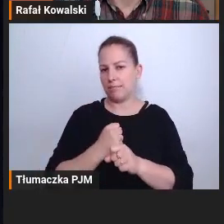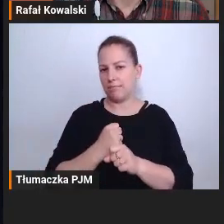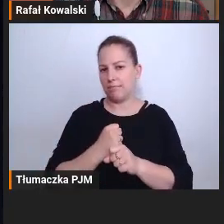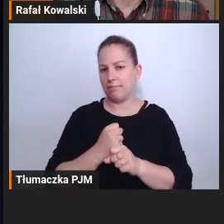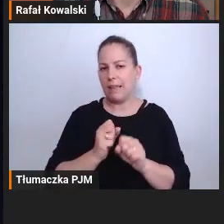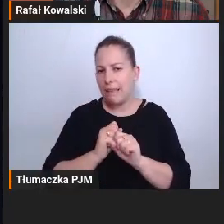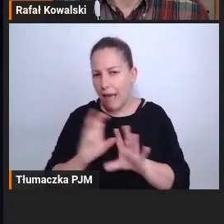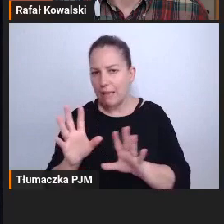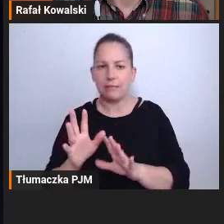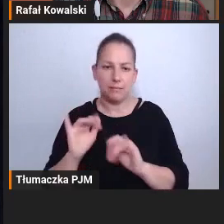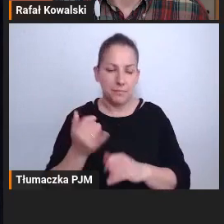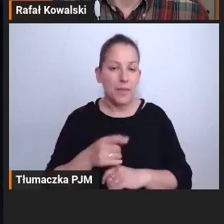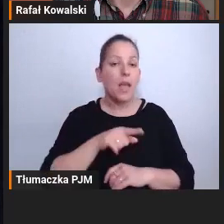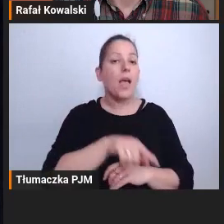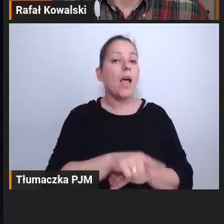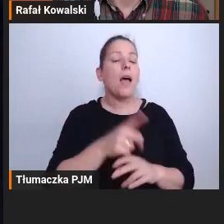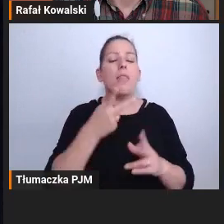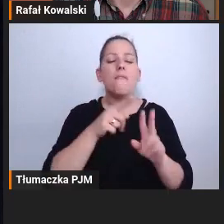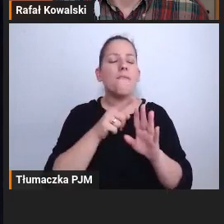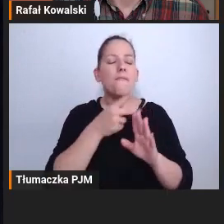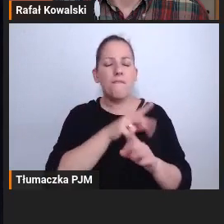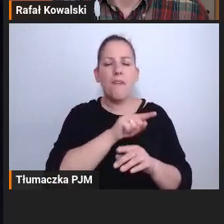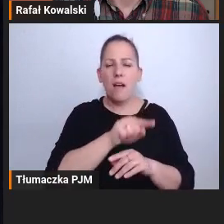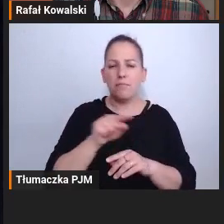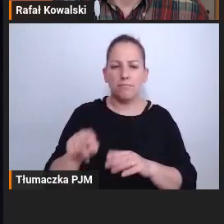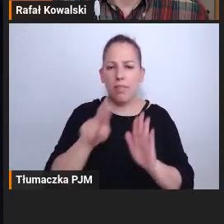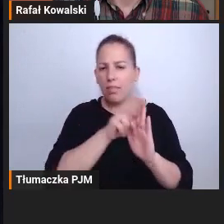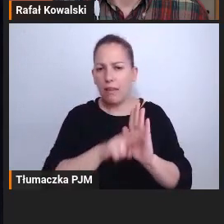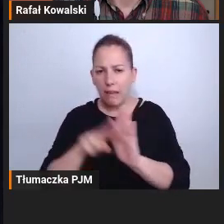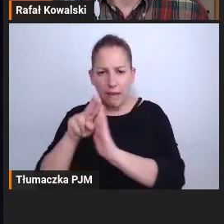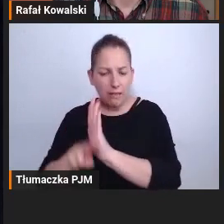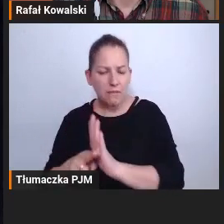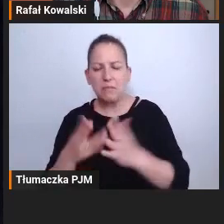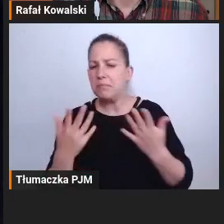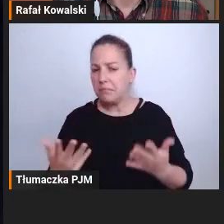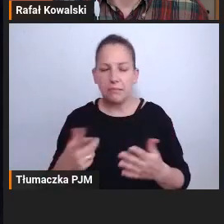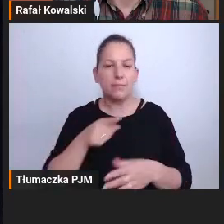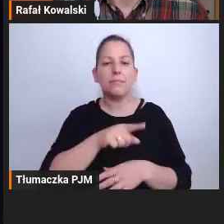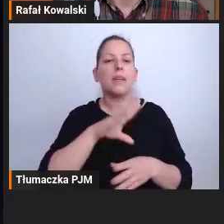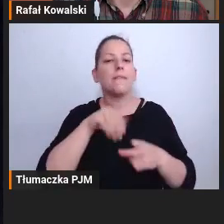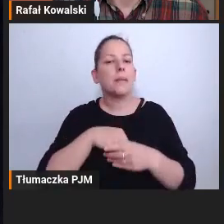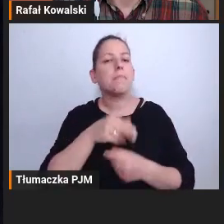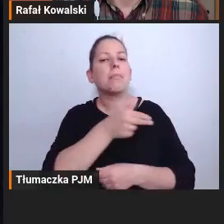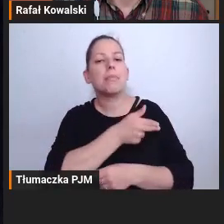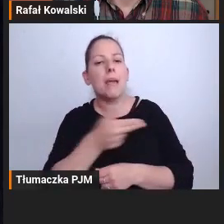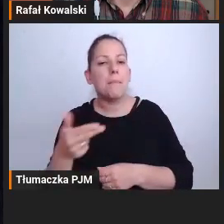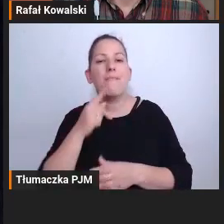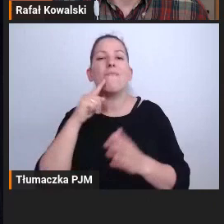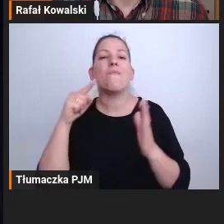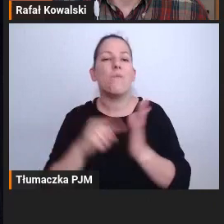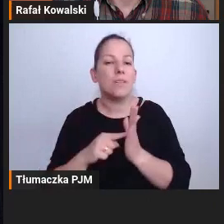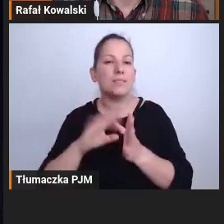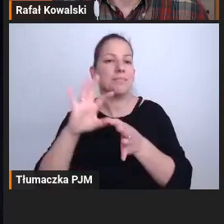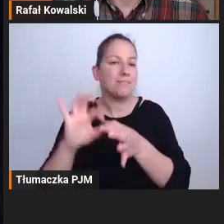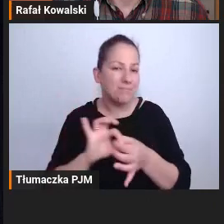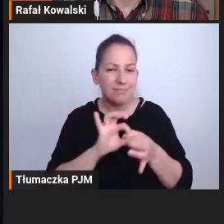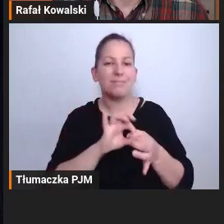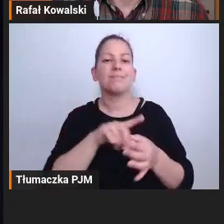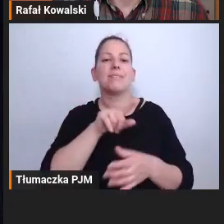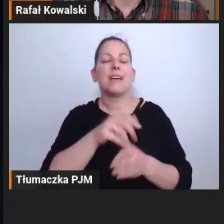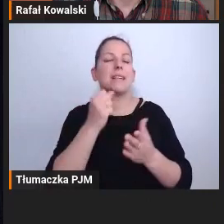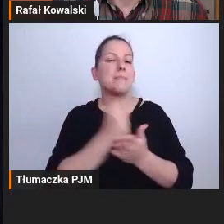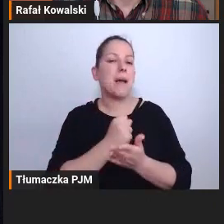tymi dyrektywami? Generalnie te dwie dyrektywy podejmowały tematykę właśnie związaną z